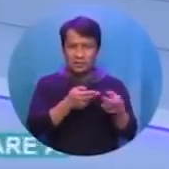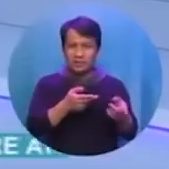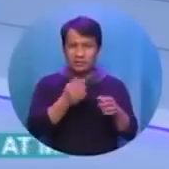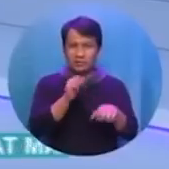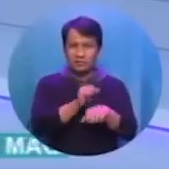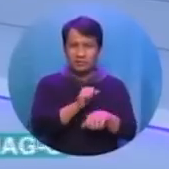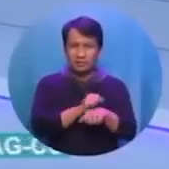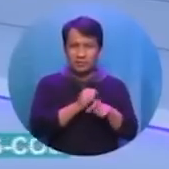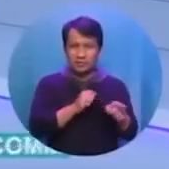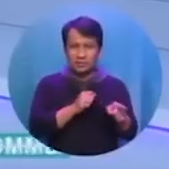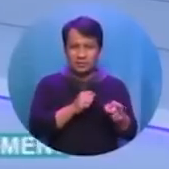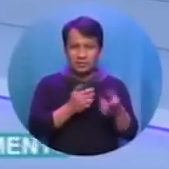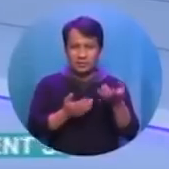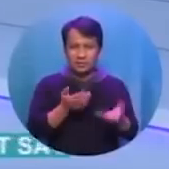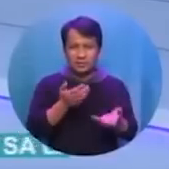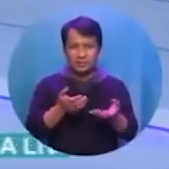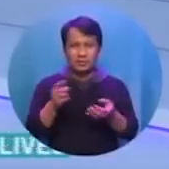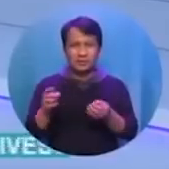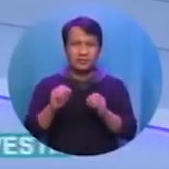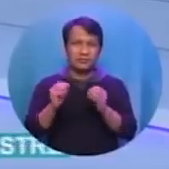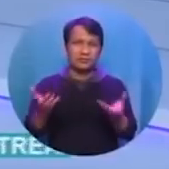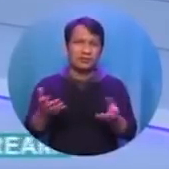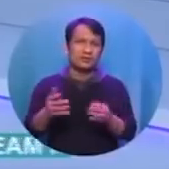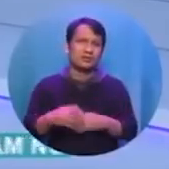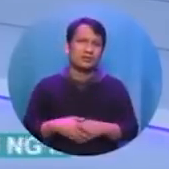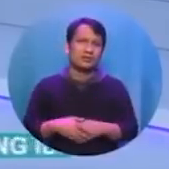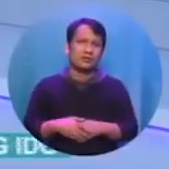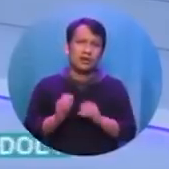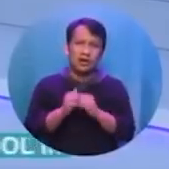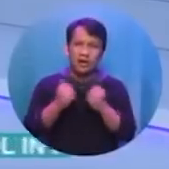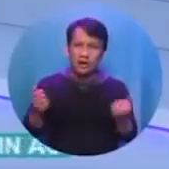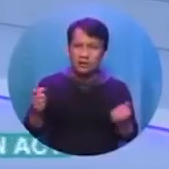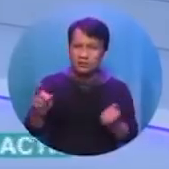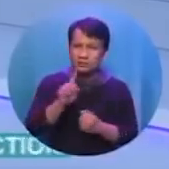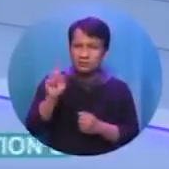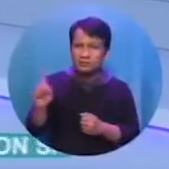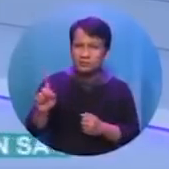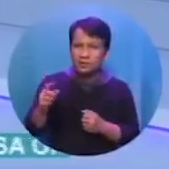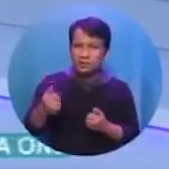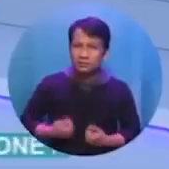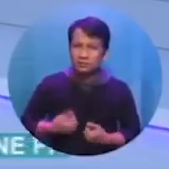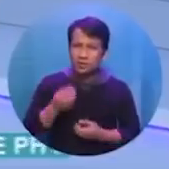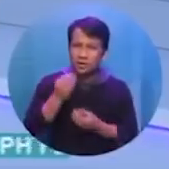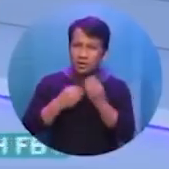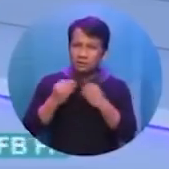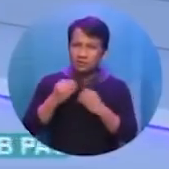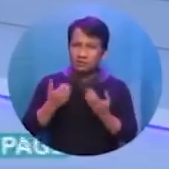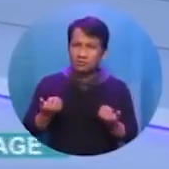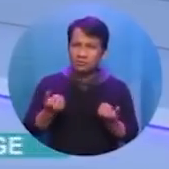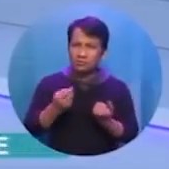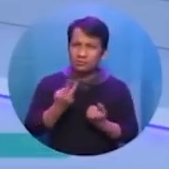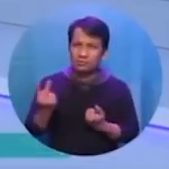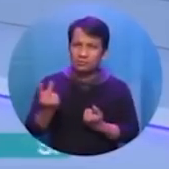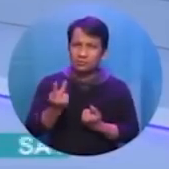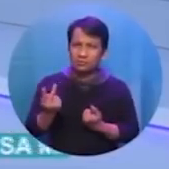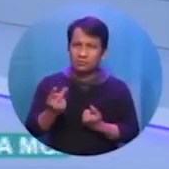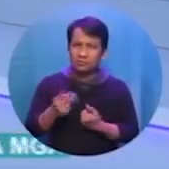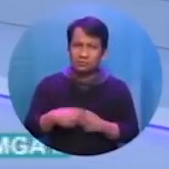trabaho? Na, wala na rin po. Sir. Wala rin. So, paano kayo nagsusurvive? Dalawa?